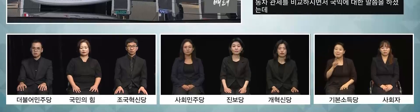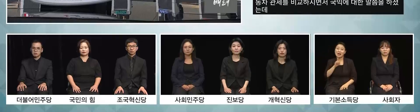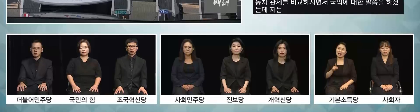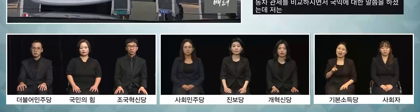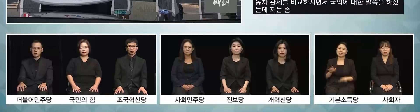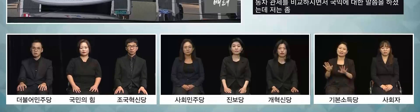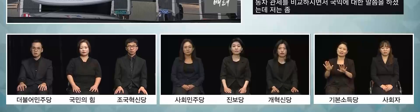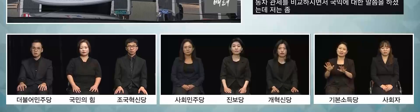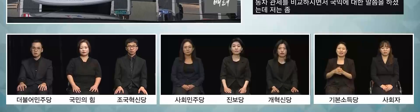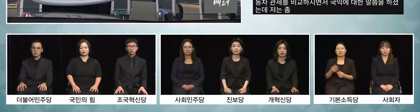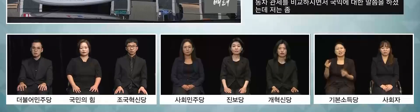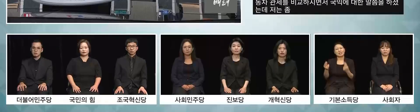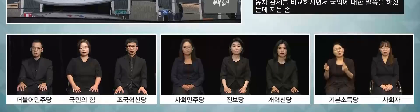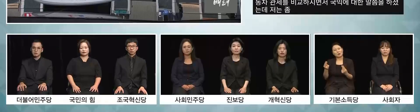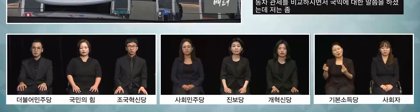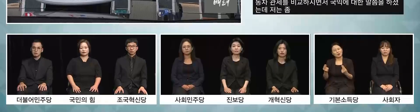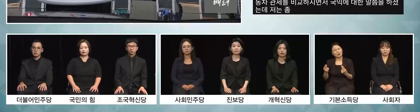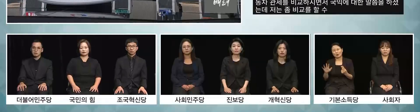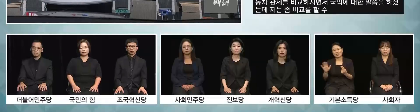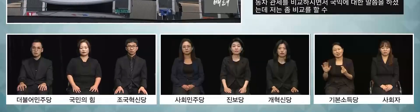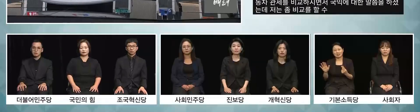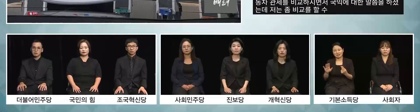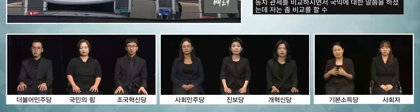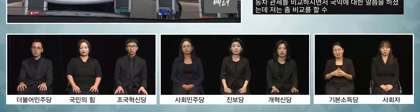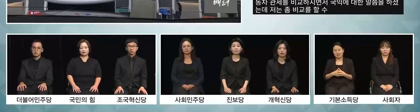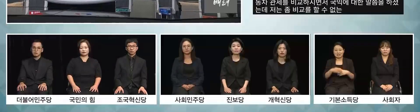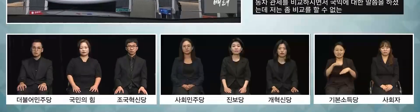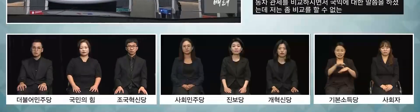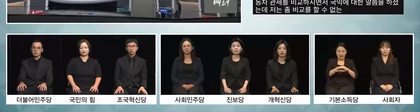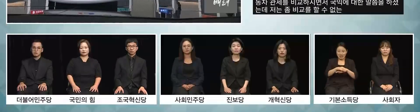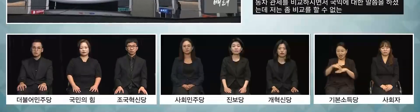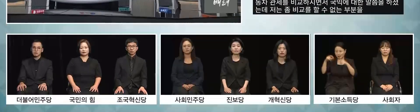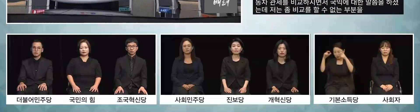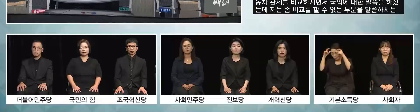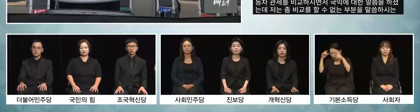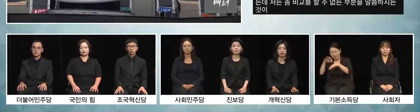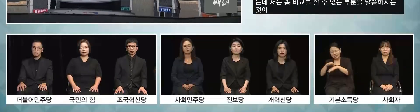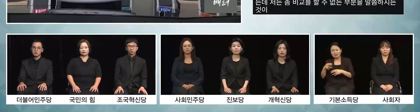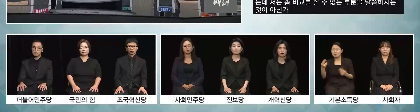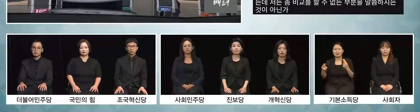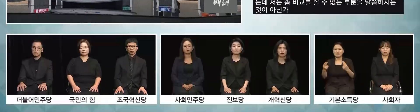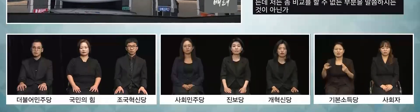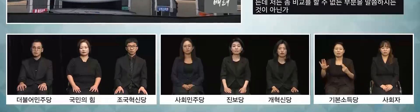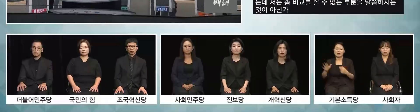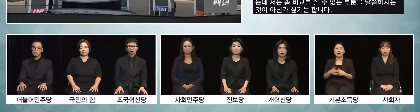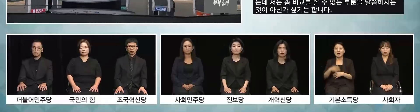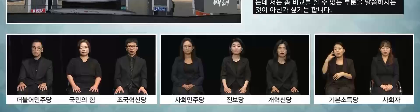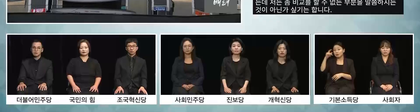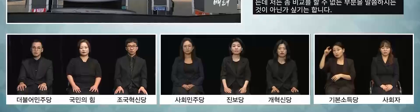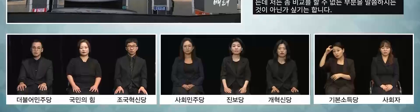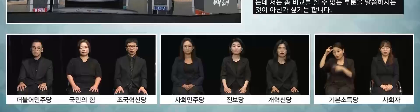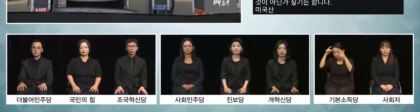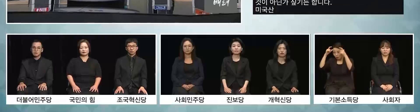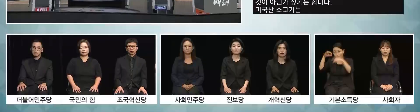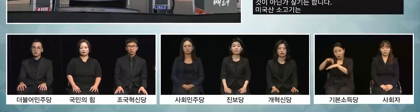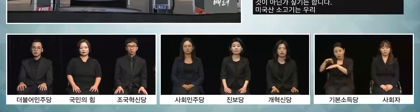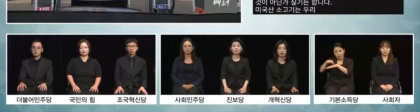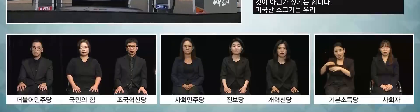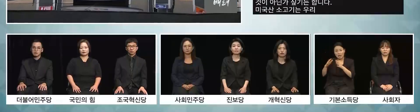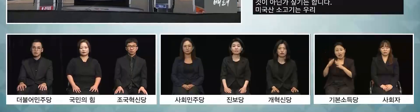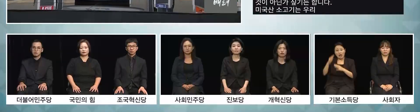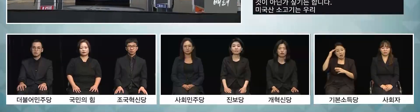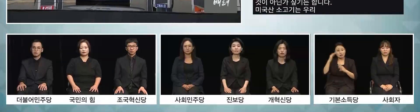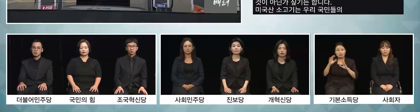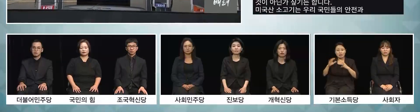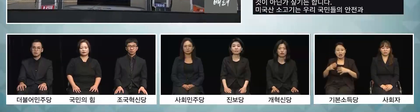좀 비교를 할 수 없는 부분을 말씀하시는 것이 아닌가 싶기는 합니다. 미국산 쇠고기는 우리 국민들의